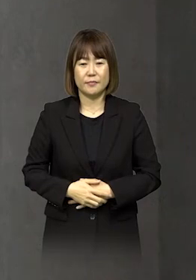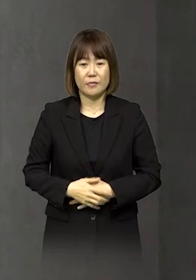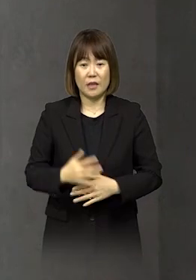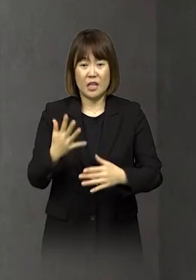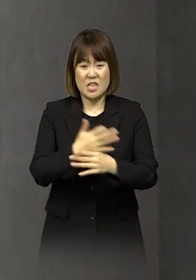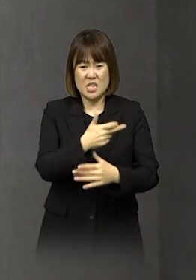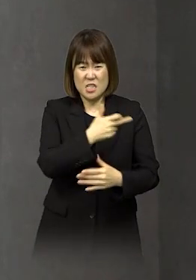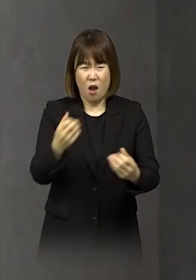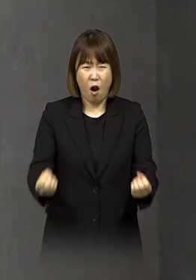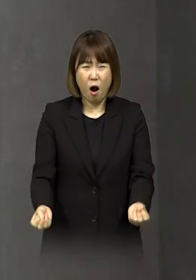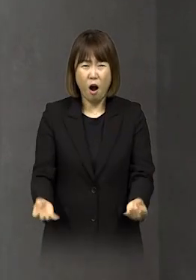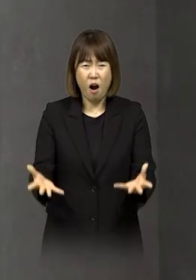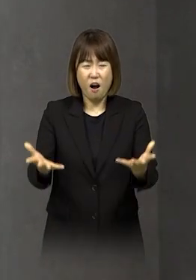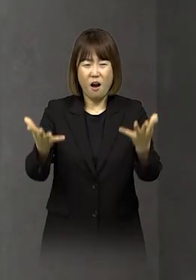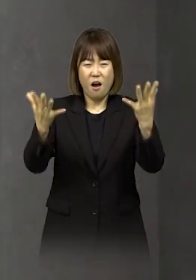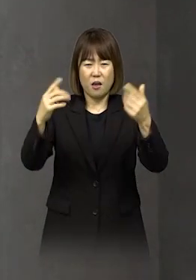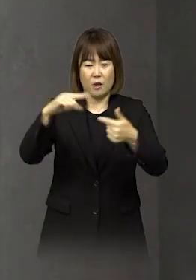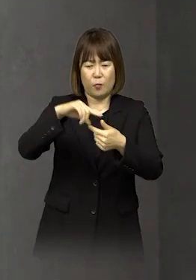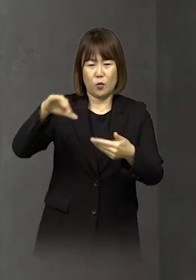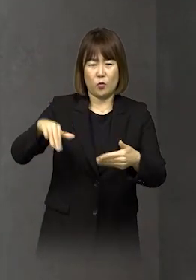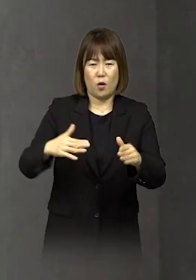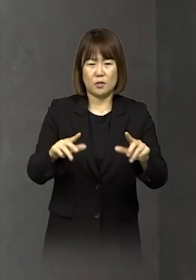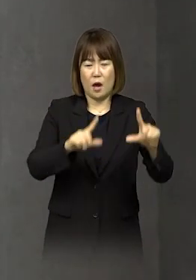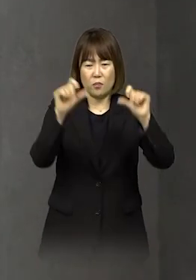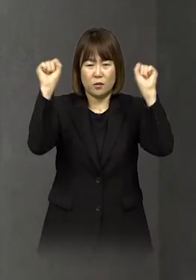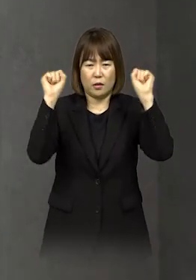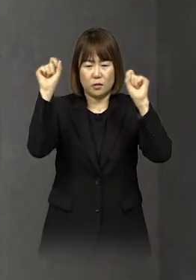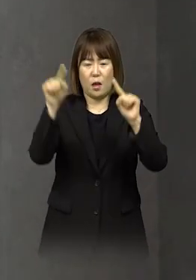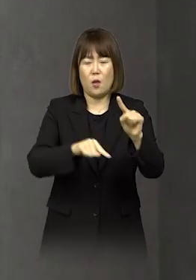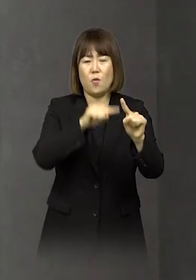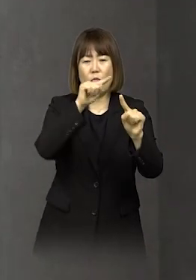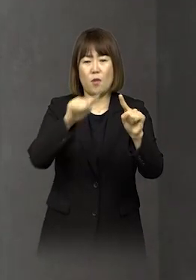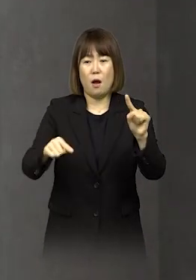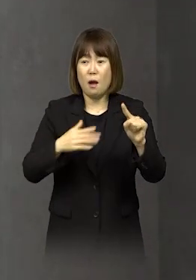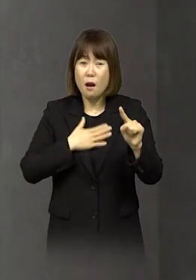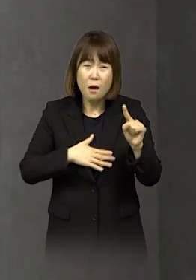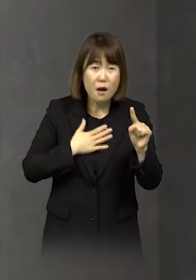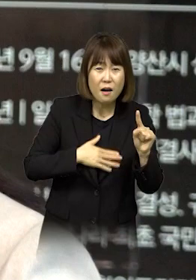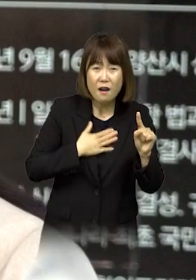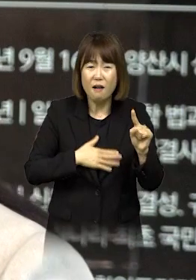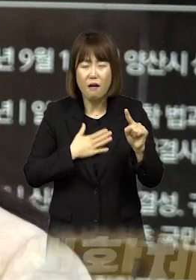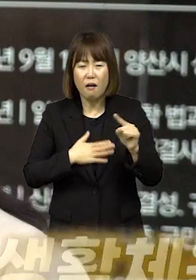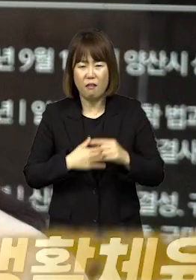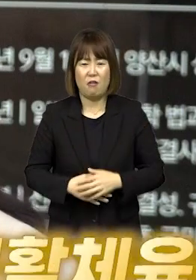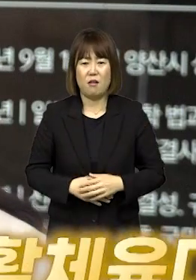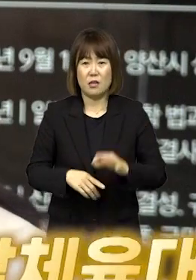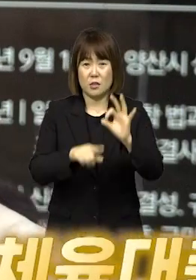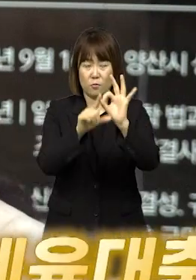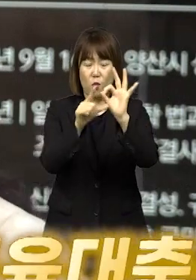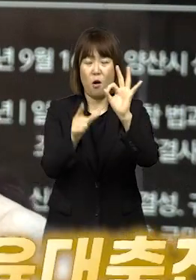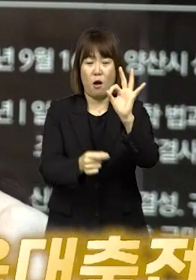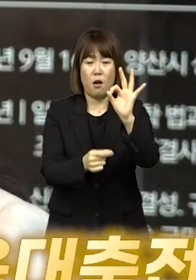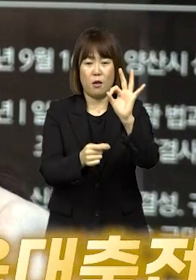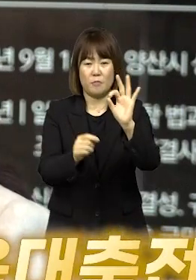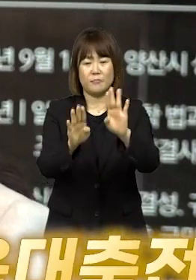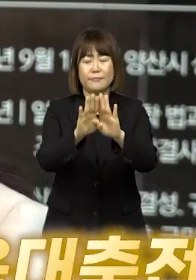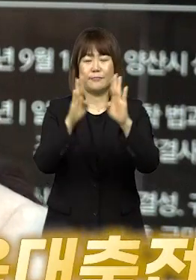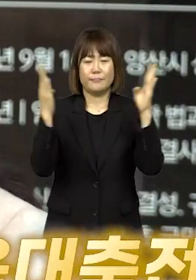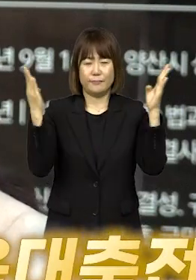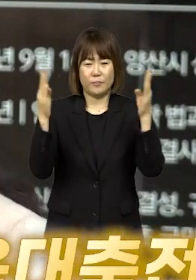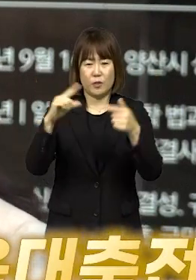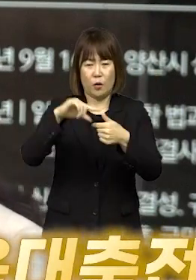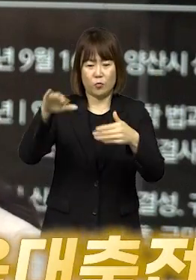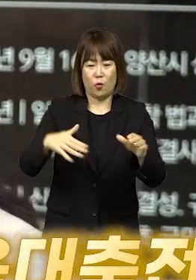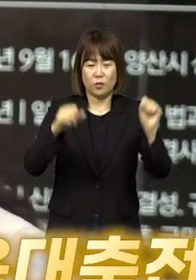양산에 큰 축제죠 경상남도 생활체육 대축전 다들 알고 계실텐데요 오늘 10월에 개최되는 경남도